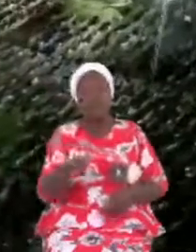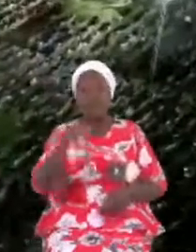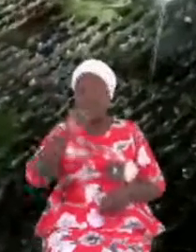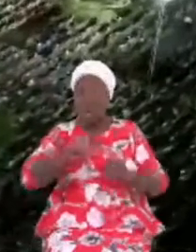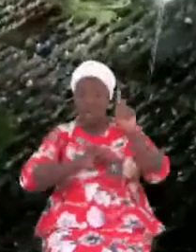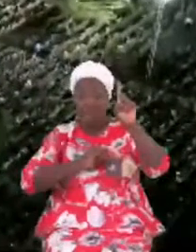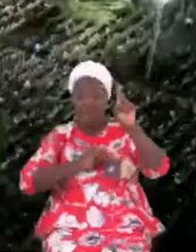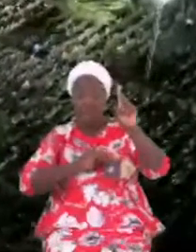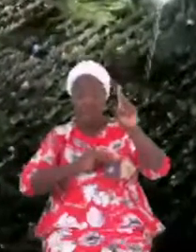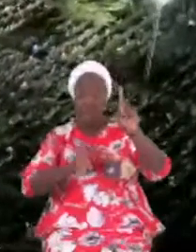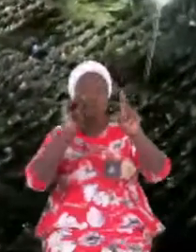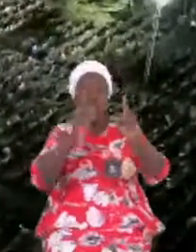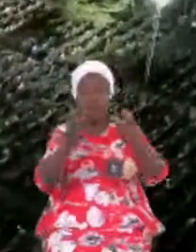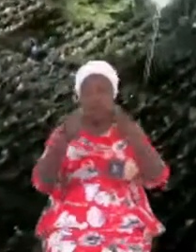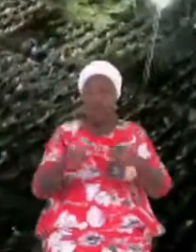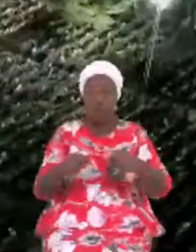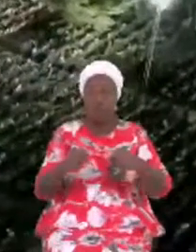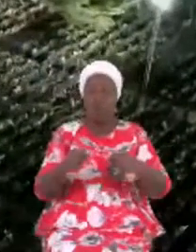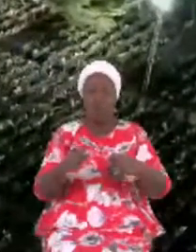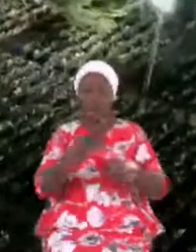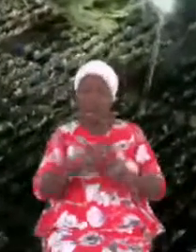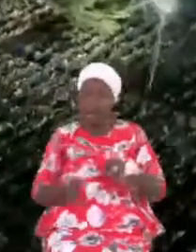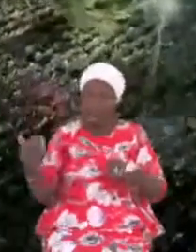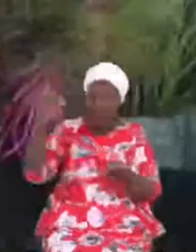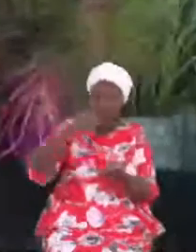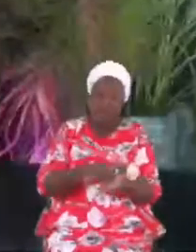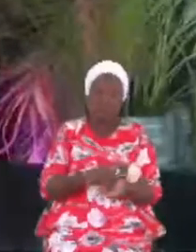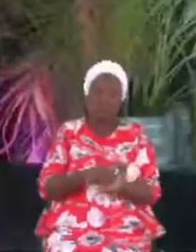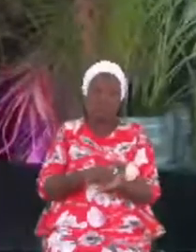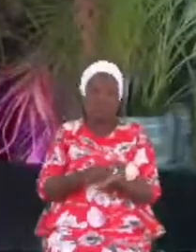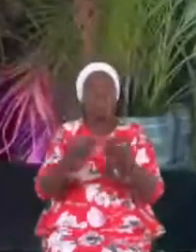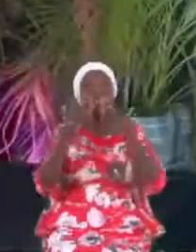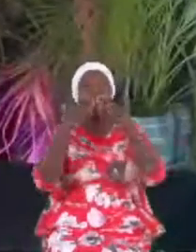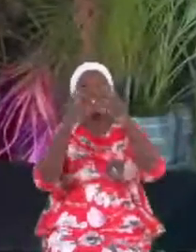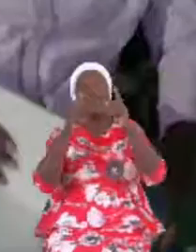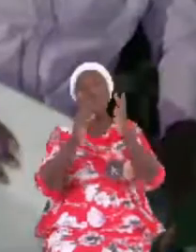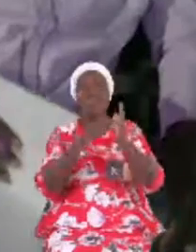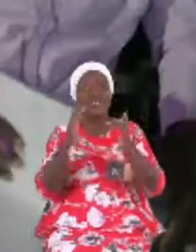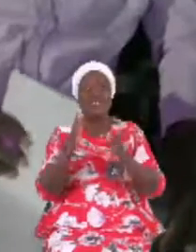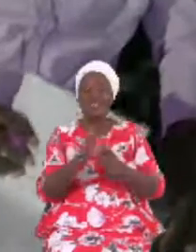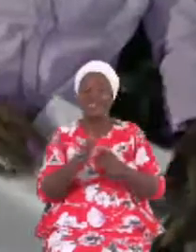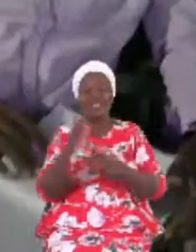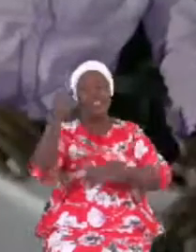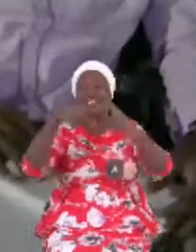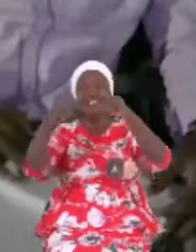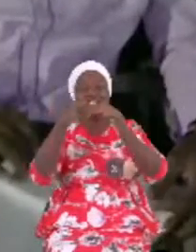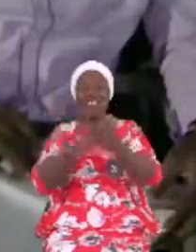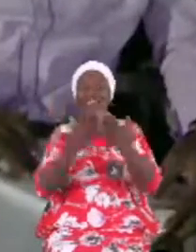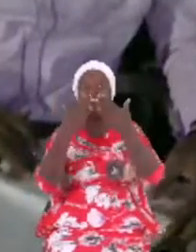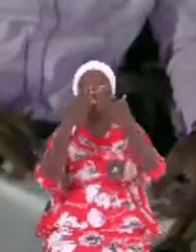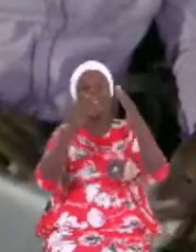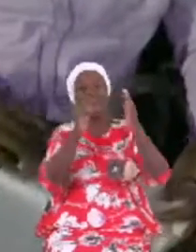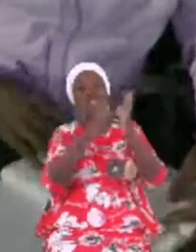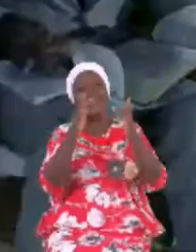je reviendrai et je vous prendrai. Merci Jésus. Quelqu'un dit merci